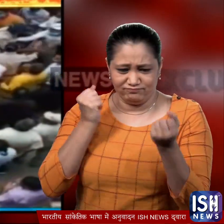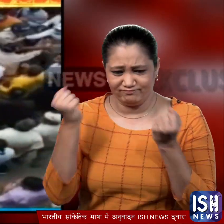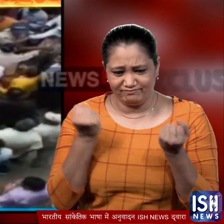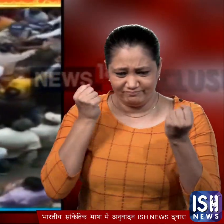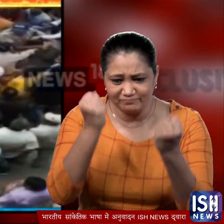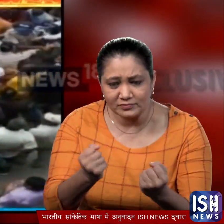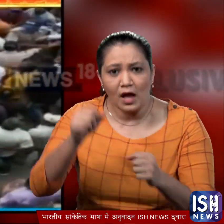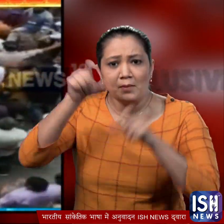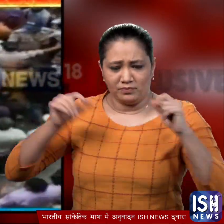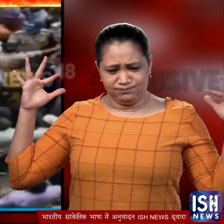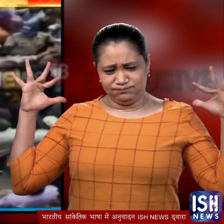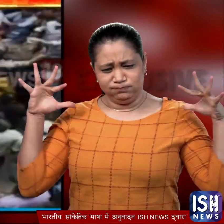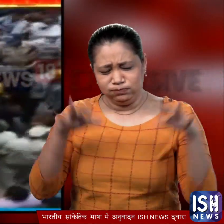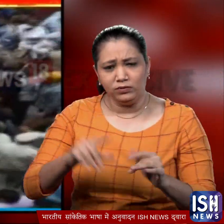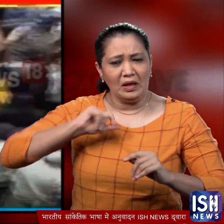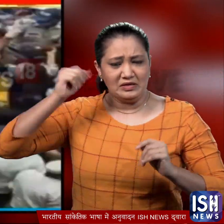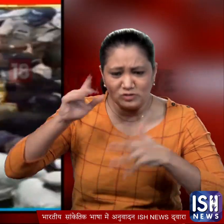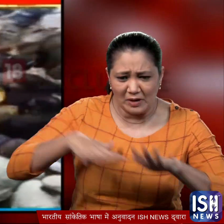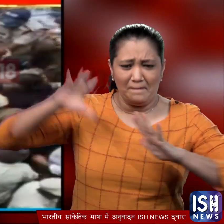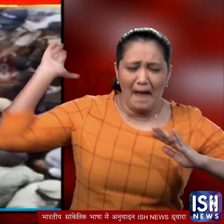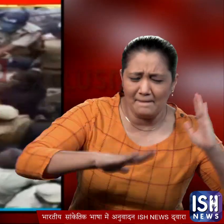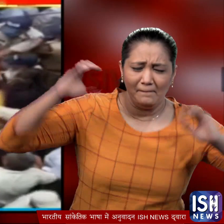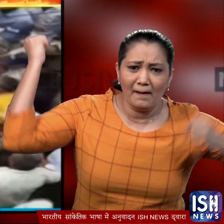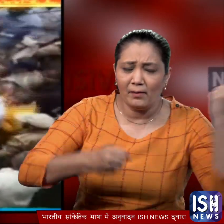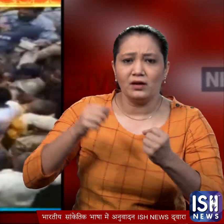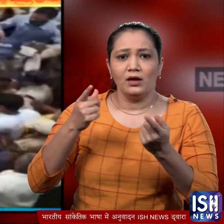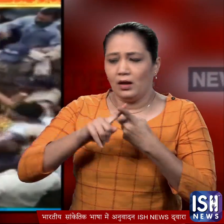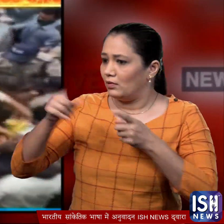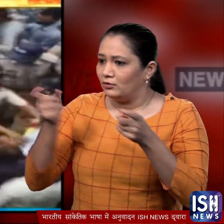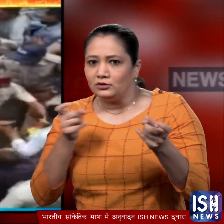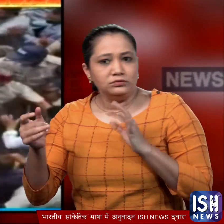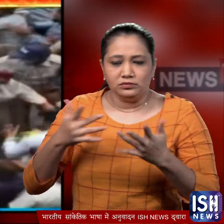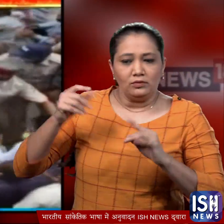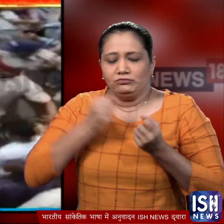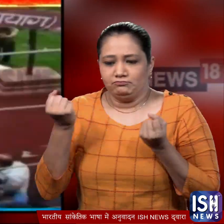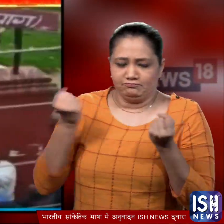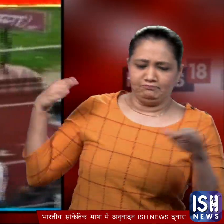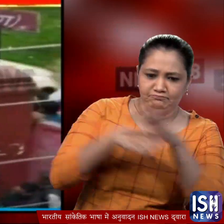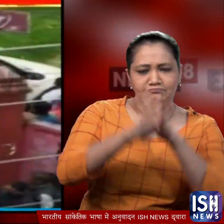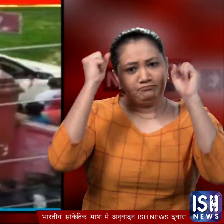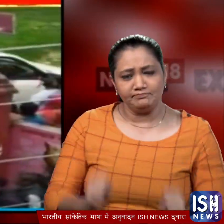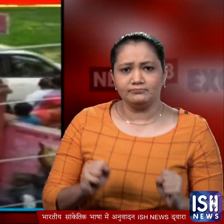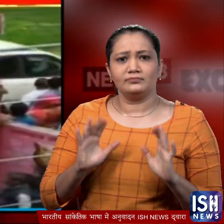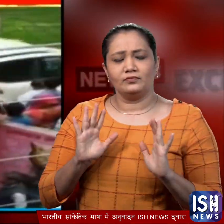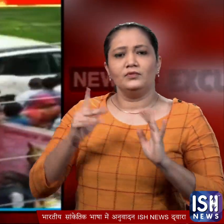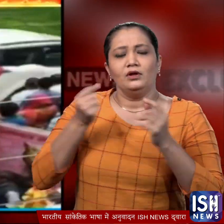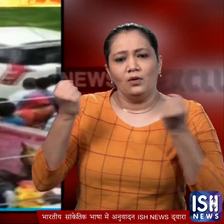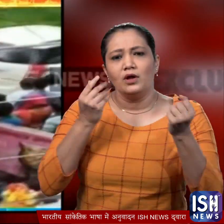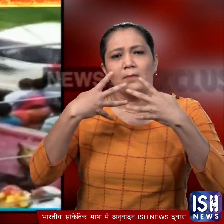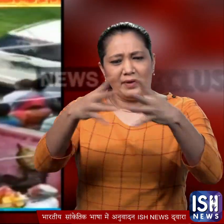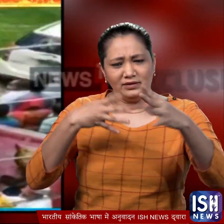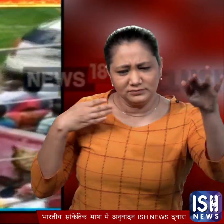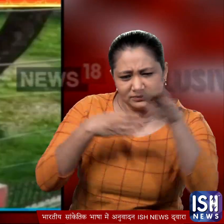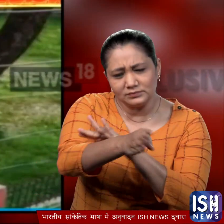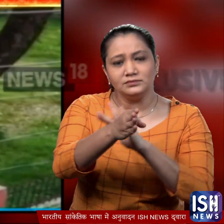ने उनकी गाड़ी को घेर लिया और हमला करने की कोशिश की। भीड़ को बेकाबू होता देख वो वापस अपनी कार में बैठ गए और कार को एक परिसर के अंदर ले गए।